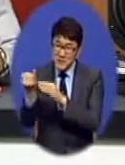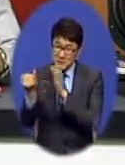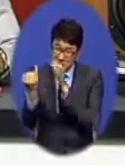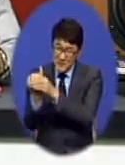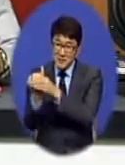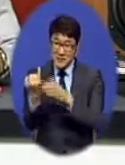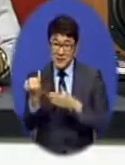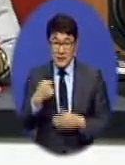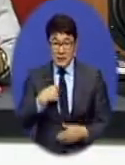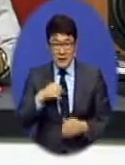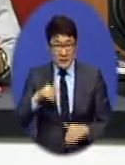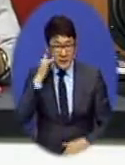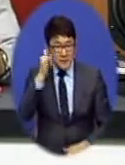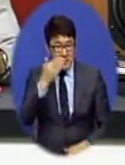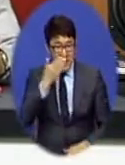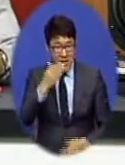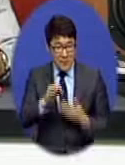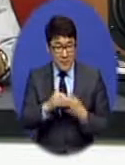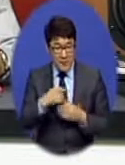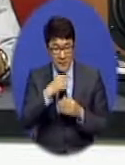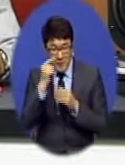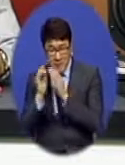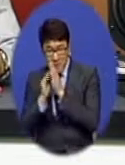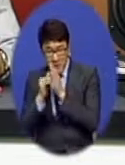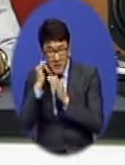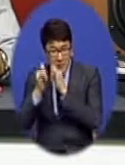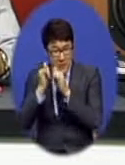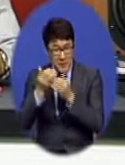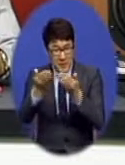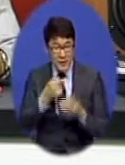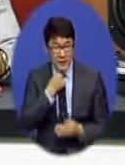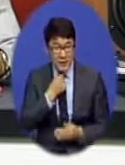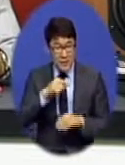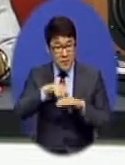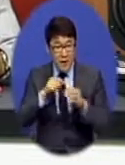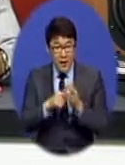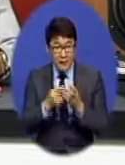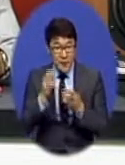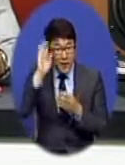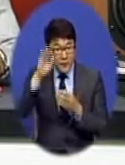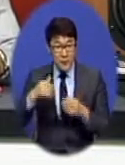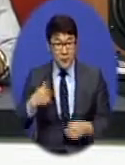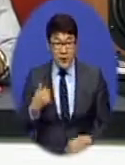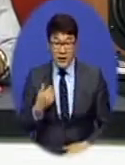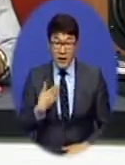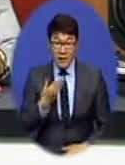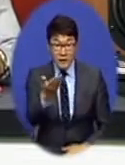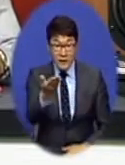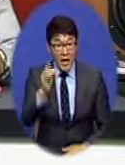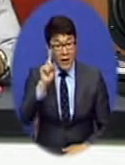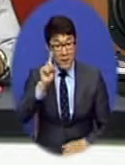전화, 그러니까요. 예. 제가 지금 전화할 수 있으면 제가 어떻게 항상 마음이라는 게 그래요. 어디로 갈지 몰라요. 그래요. 저는 반성홍님에게 한